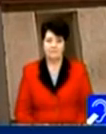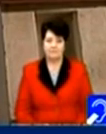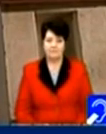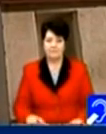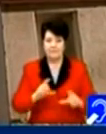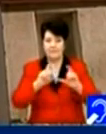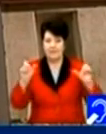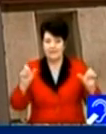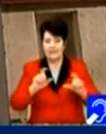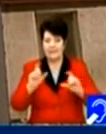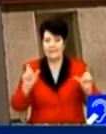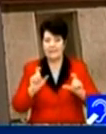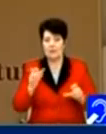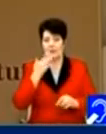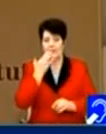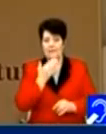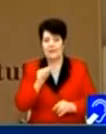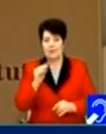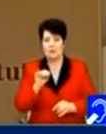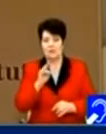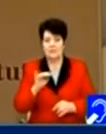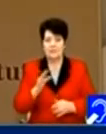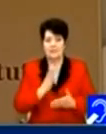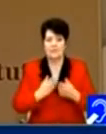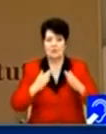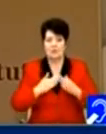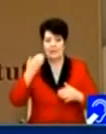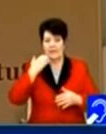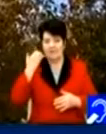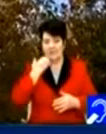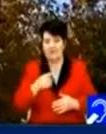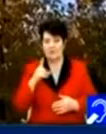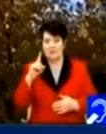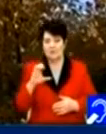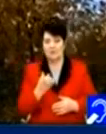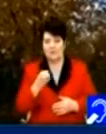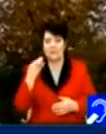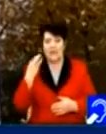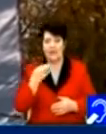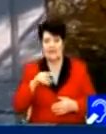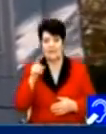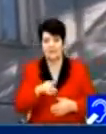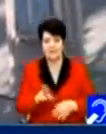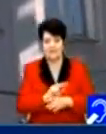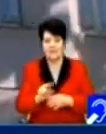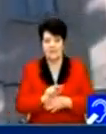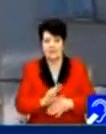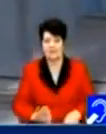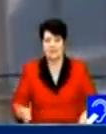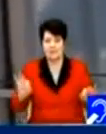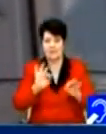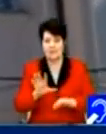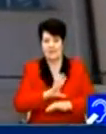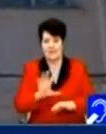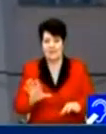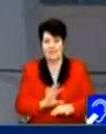Sediul actualului Institut Național al Justiției este o clădire veche de peste 100 de ani. Aceasta nu a fost reparată capital niciodată,